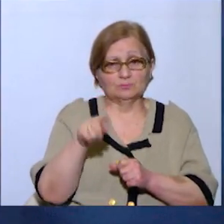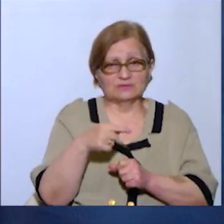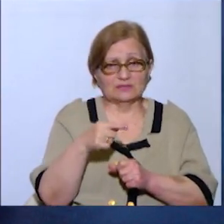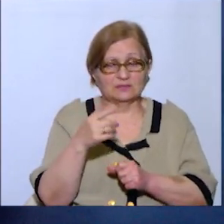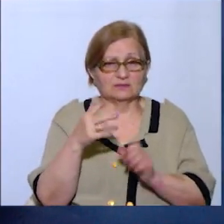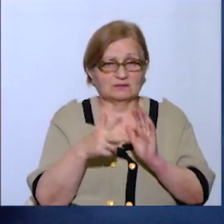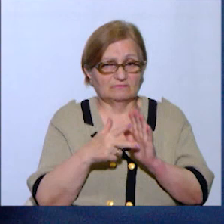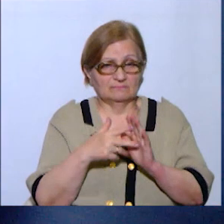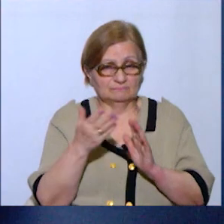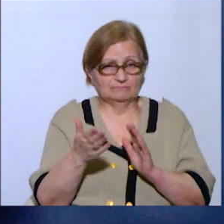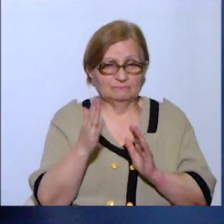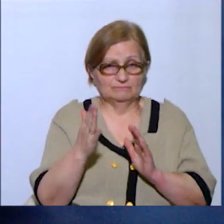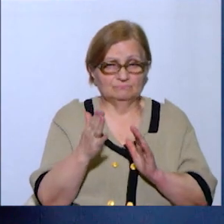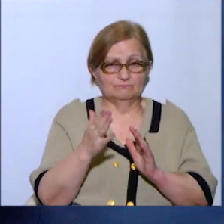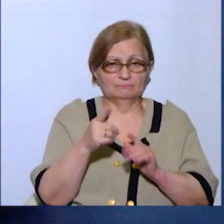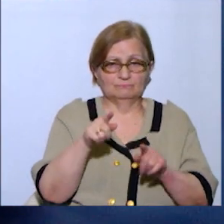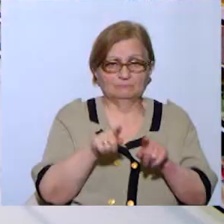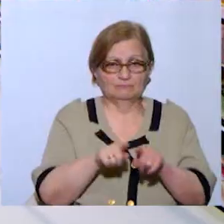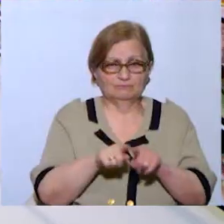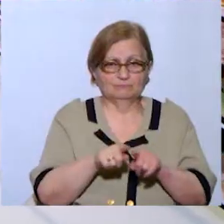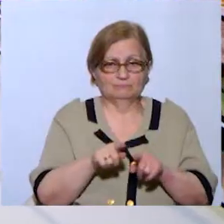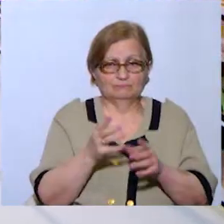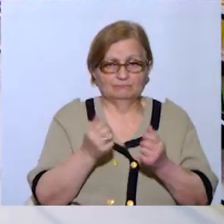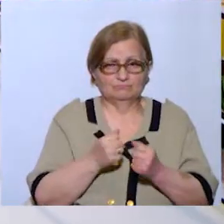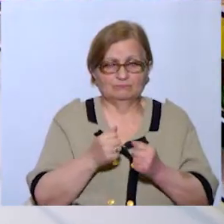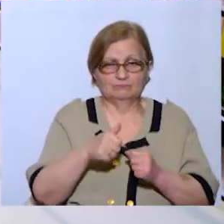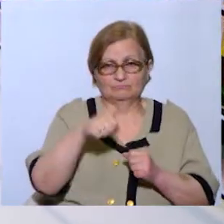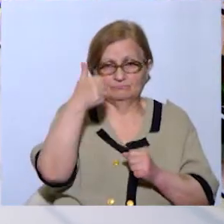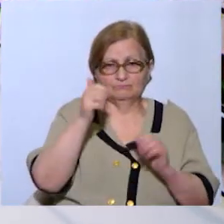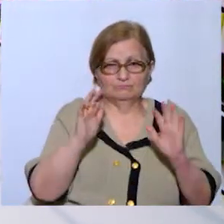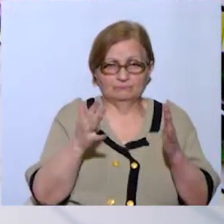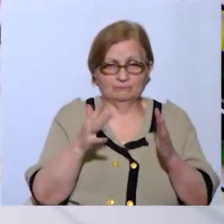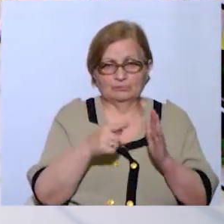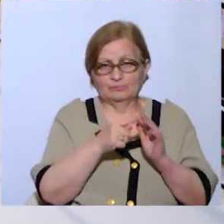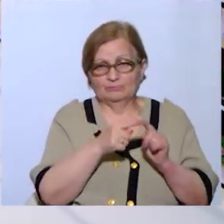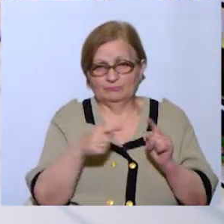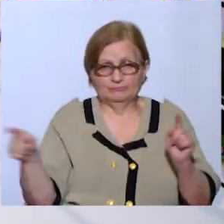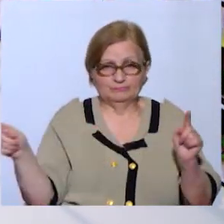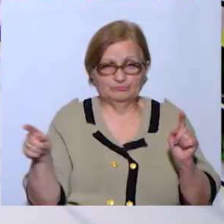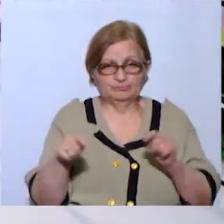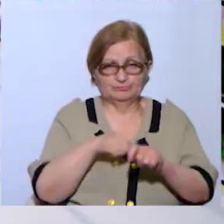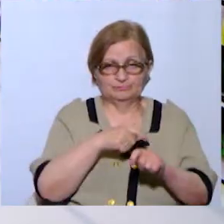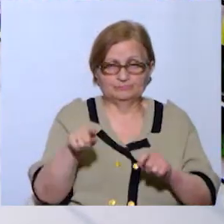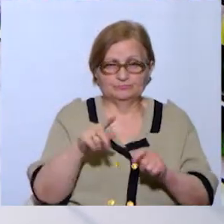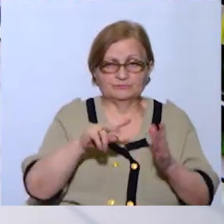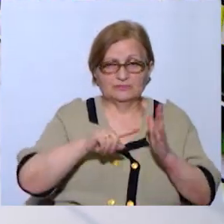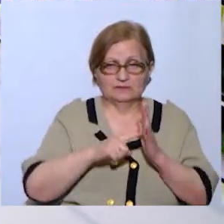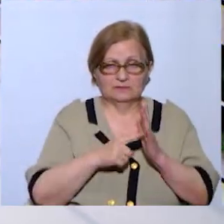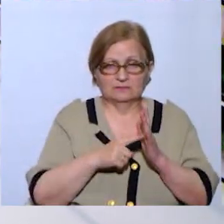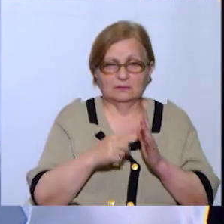0.8 მეათედი ვიარის და მოკლედ აი ესეთი რაღაც მიიღება პირველ შემთხვევაში გავლილი მანძილი სიჩქარისა და დროის ნამრავლი ეს